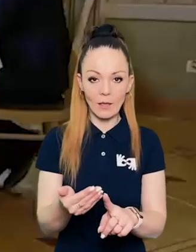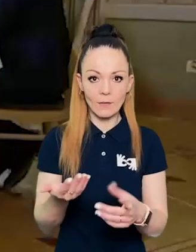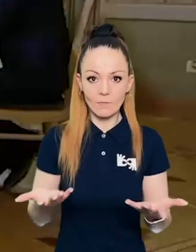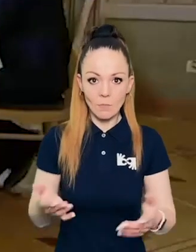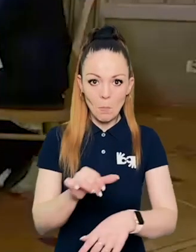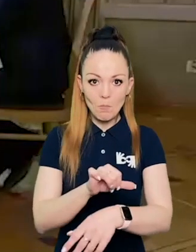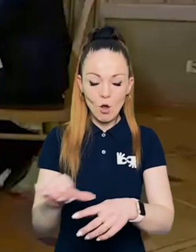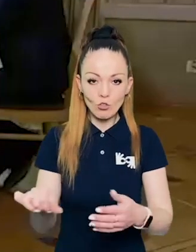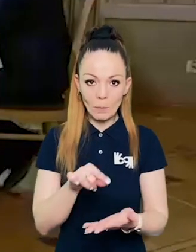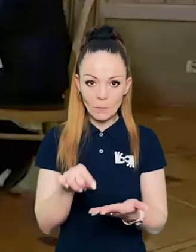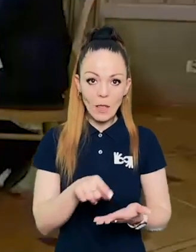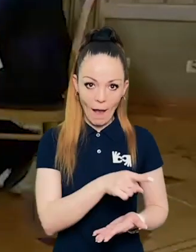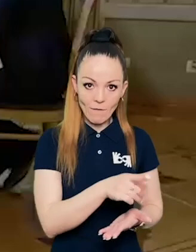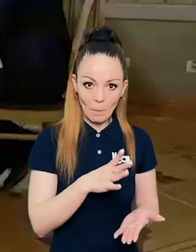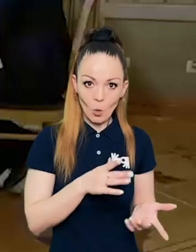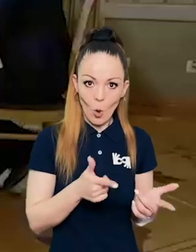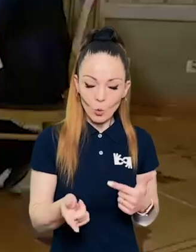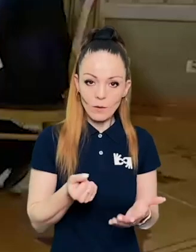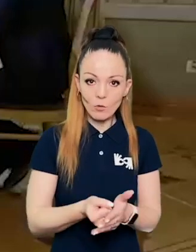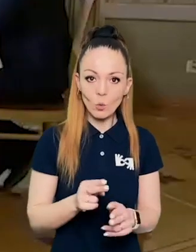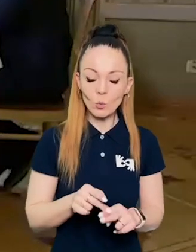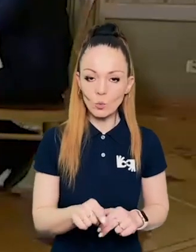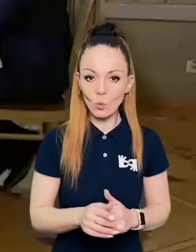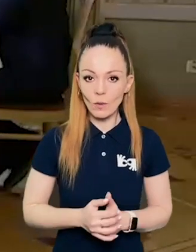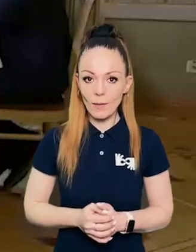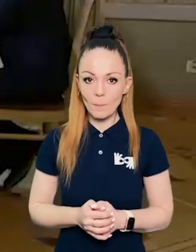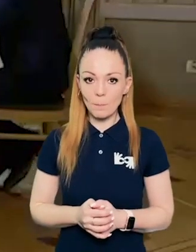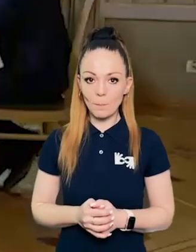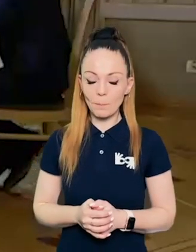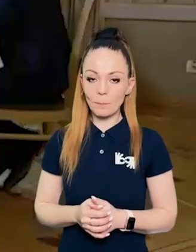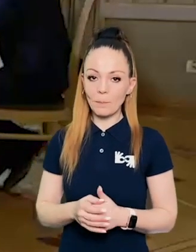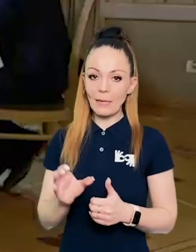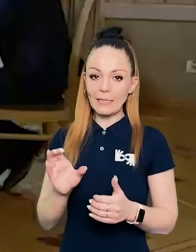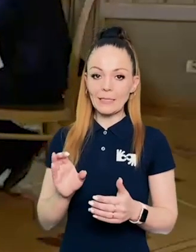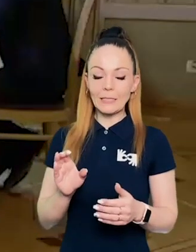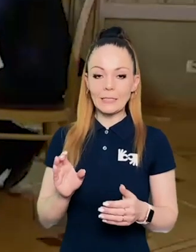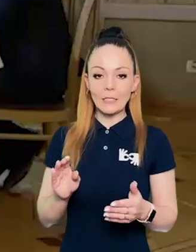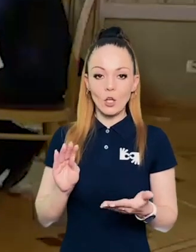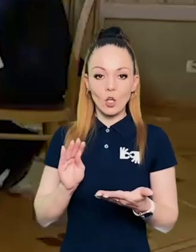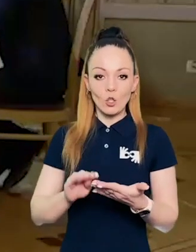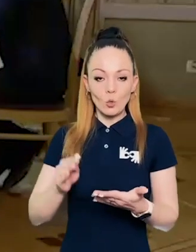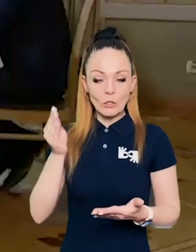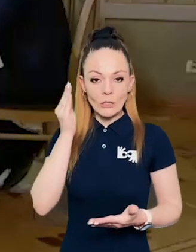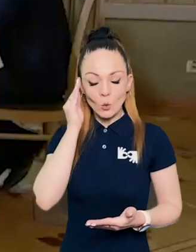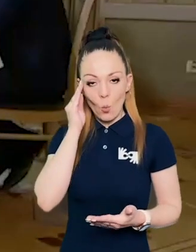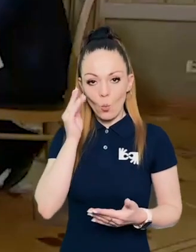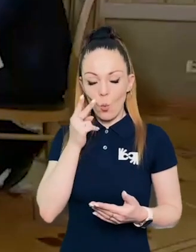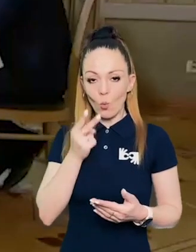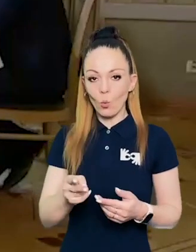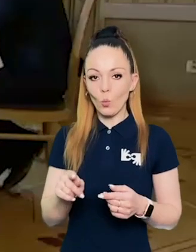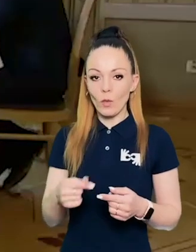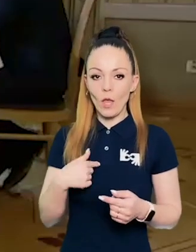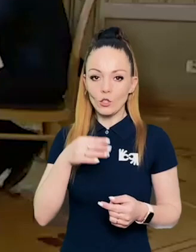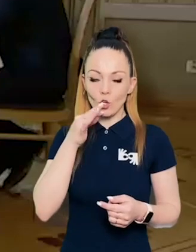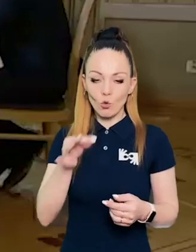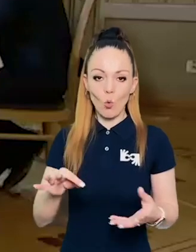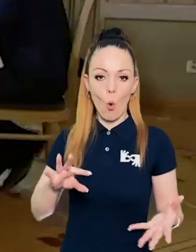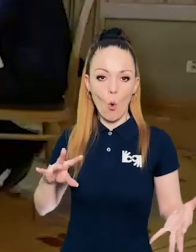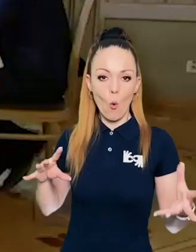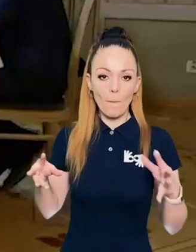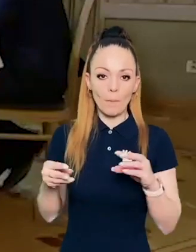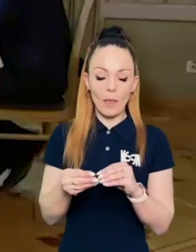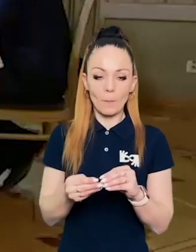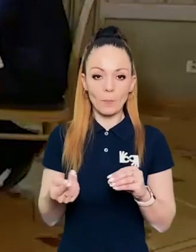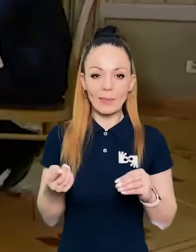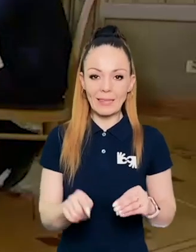Києвом, там кілька кілометрів до межі міста. Ми готові були до цього? З точки зору, я